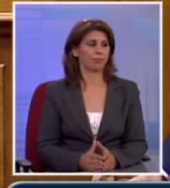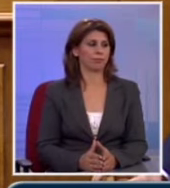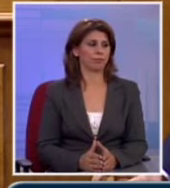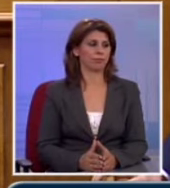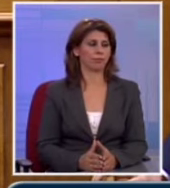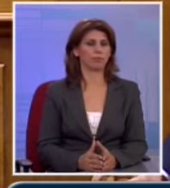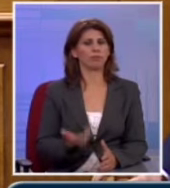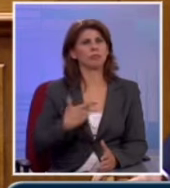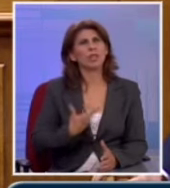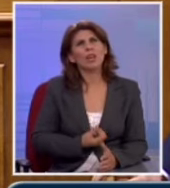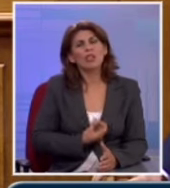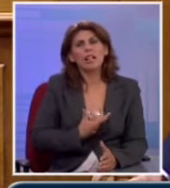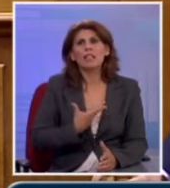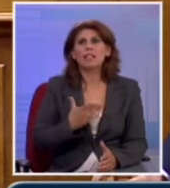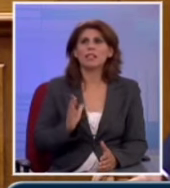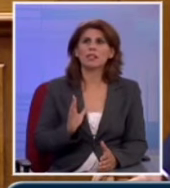έχω την αίσθηση